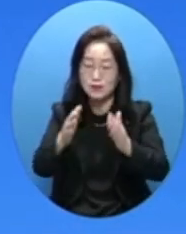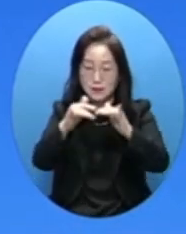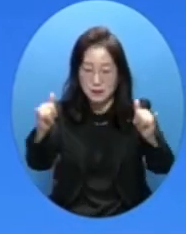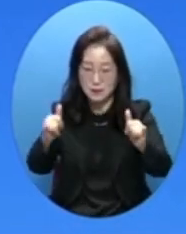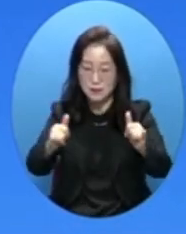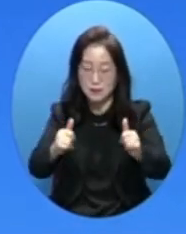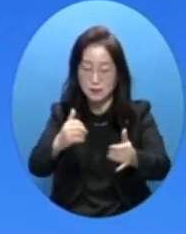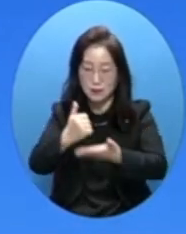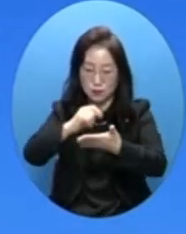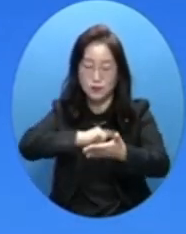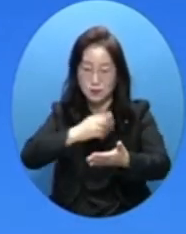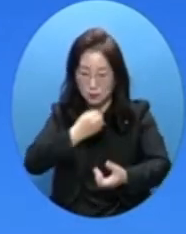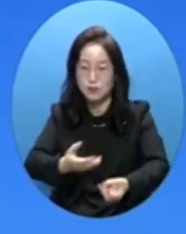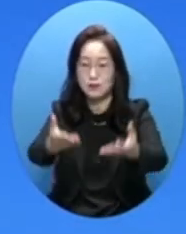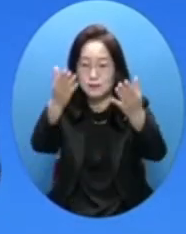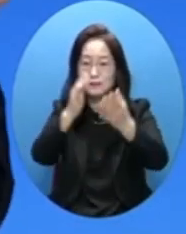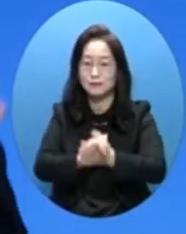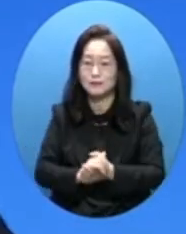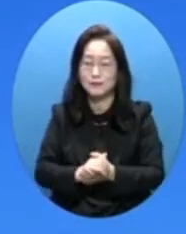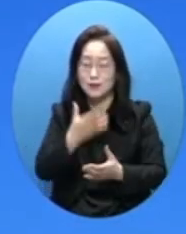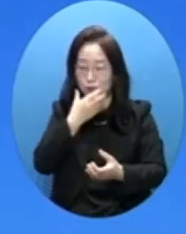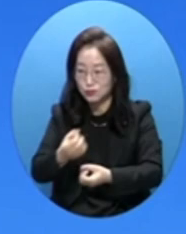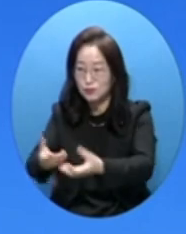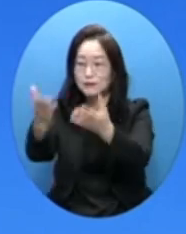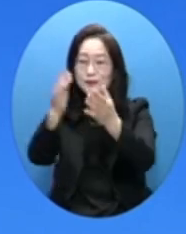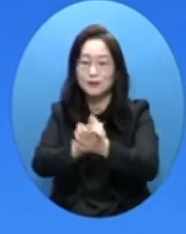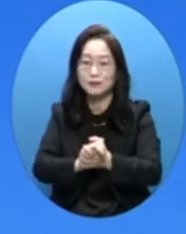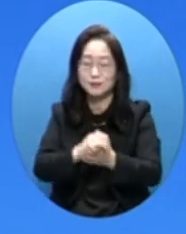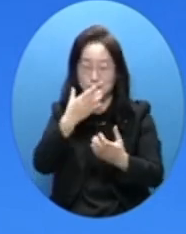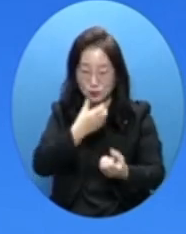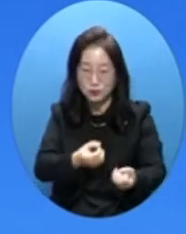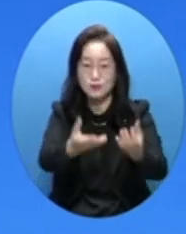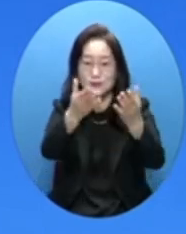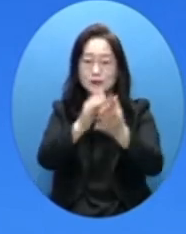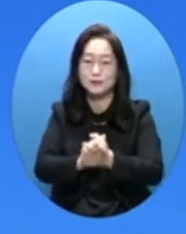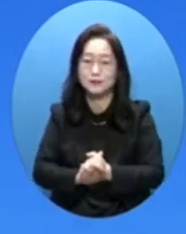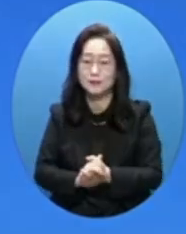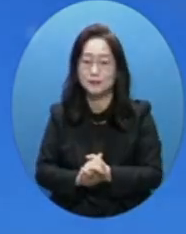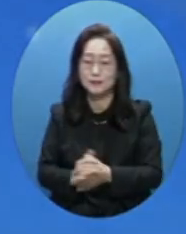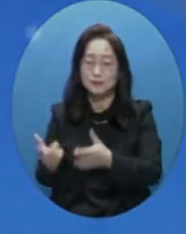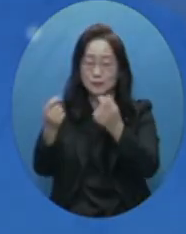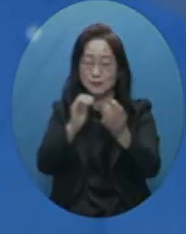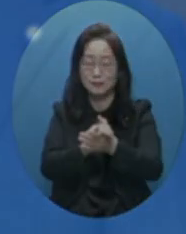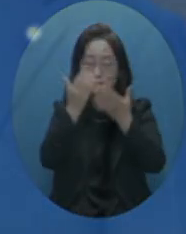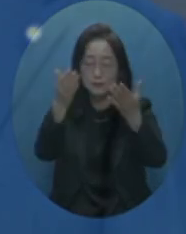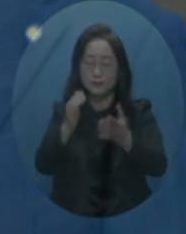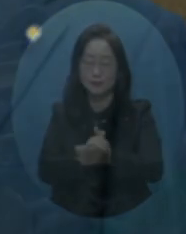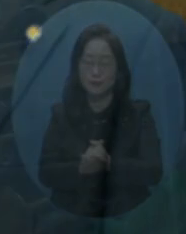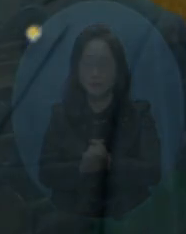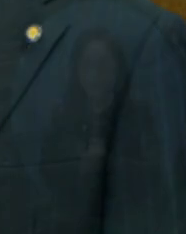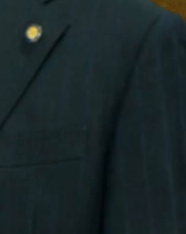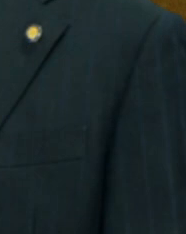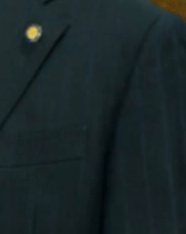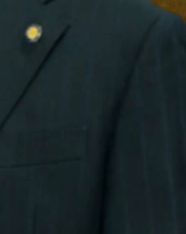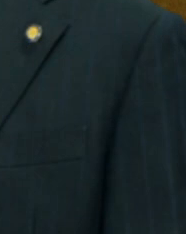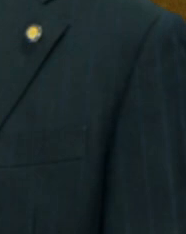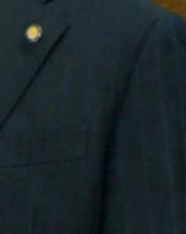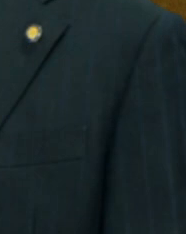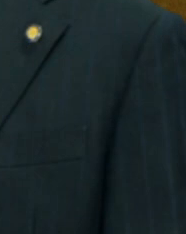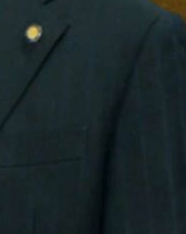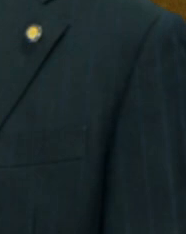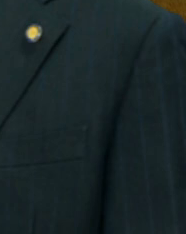주님의 이름으로 축원합니다. 축원합니다. 축원합니다. 기도하겠습니다. 사랑과